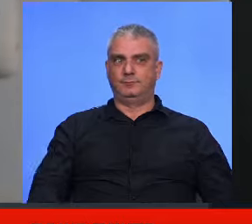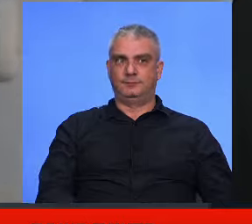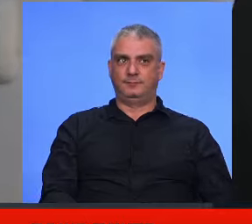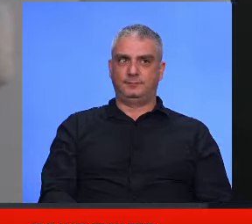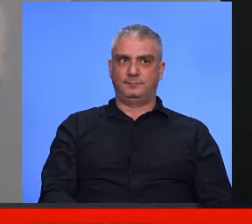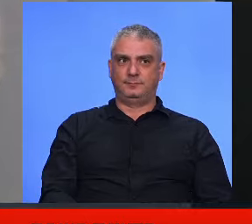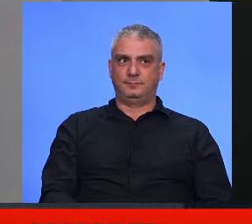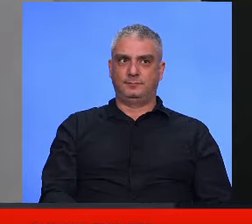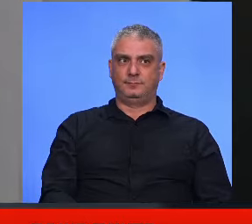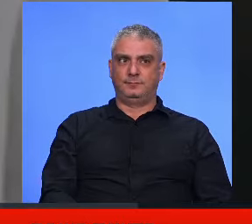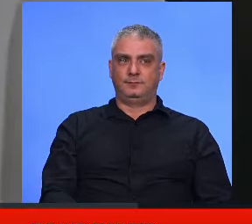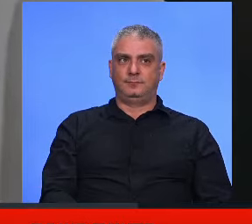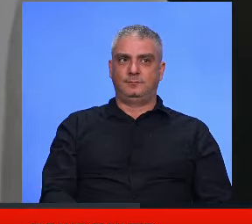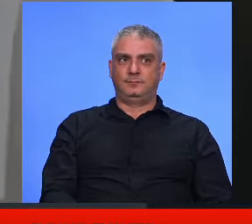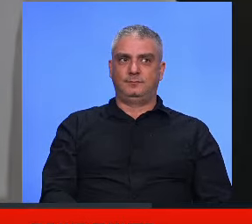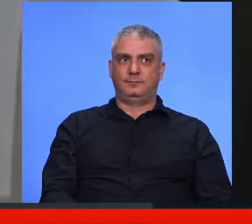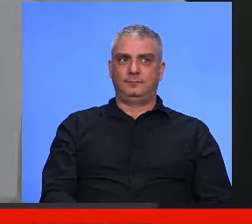בשכונה.